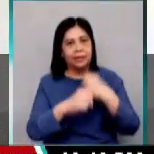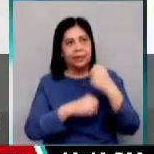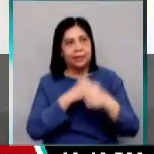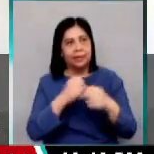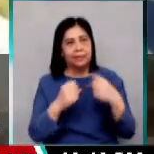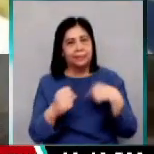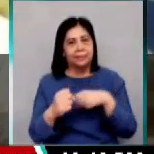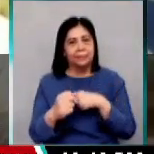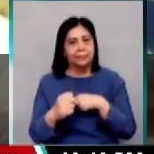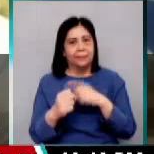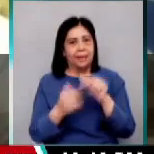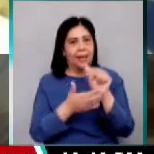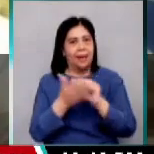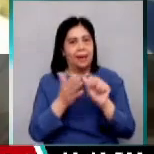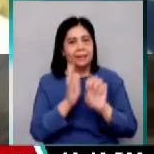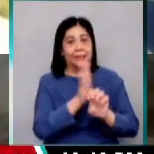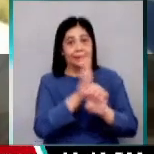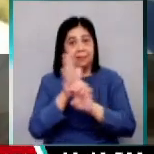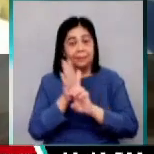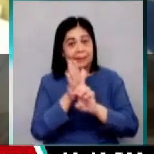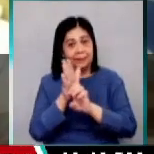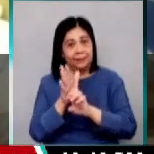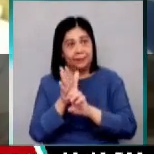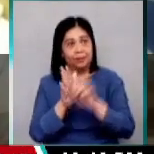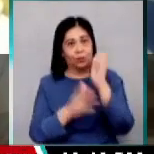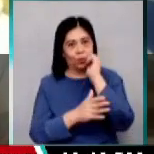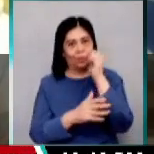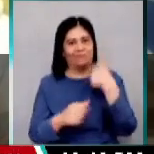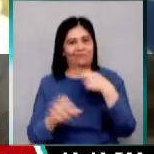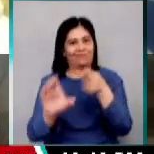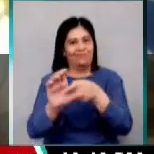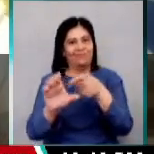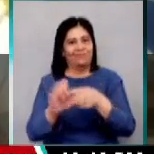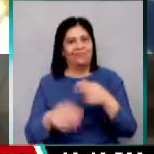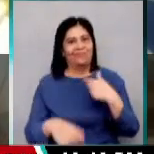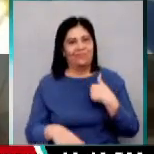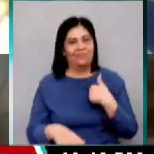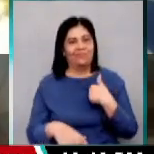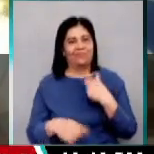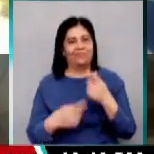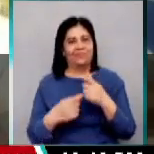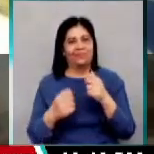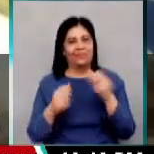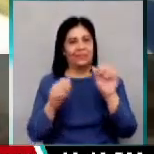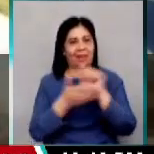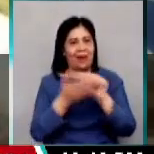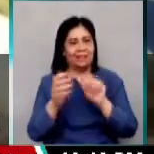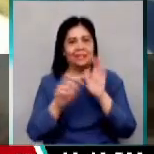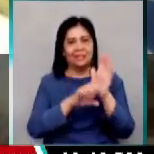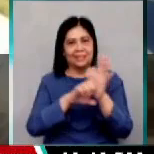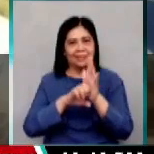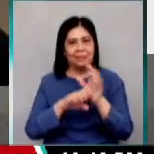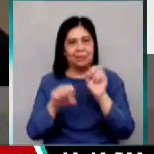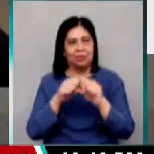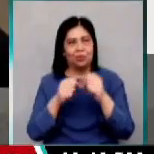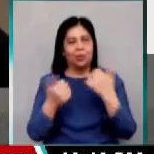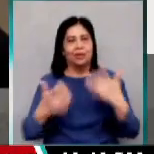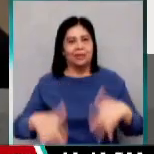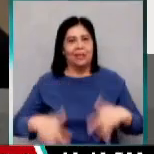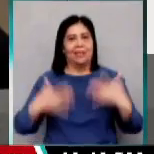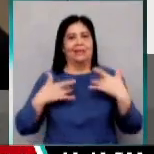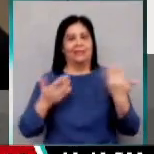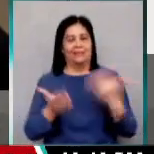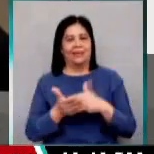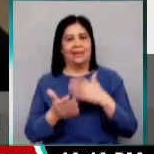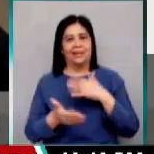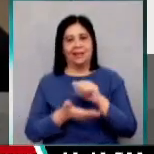art exhibit. Lagi akong sumasama dun sa art exhibit na yun. So nabuhay uli yung art sa akin. Pero paano